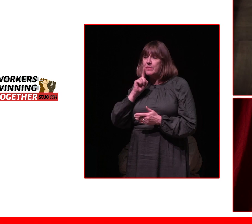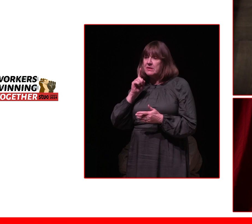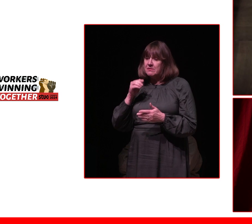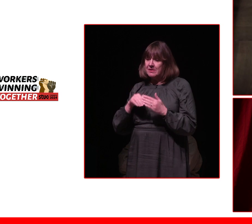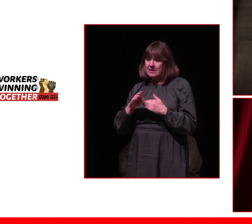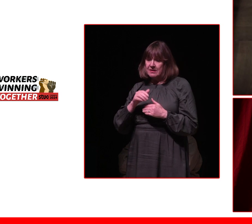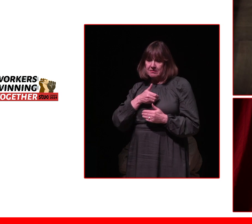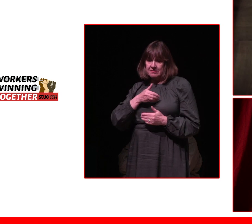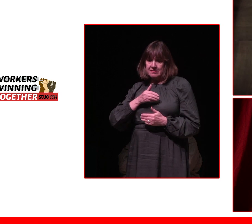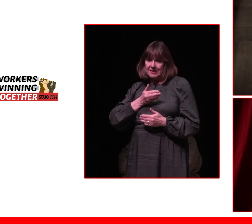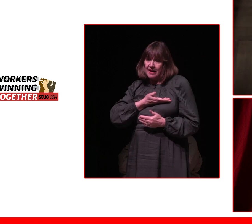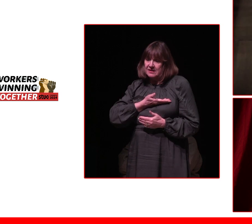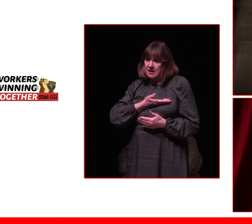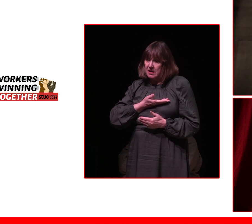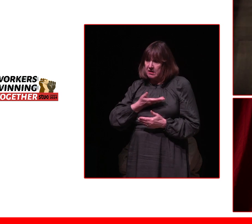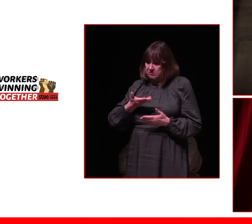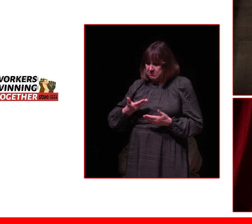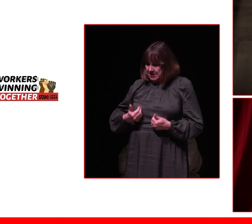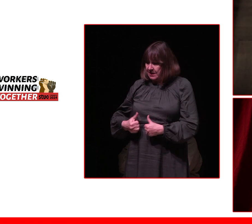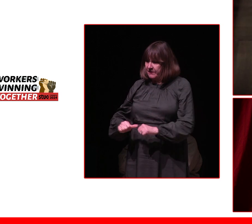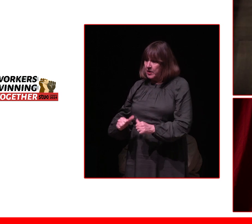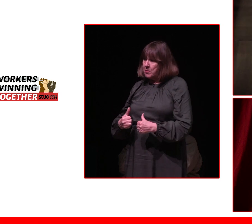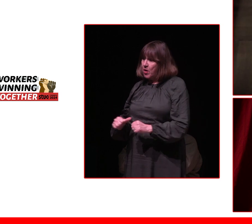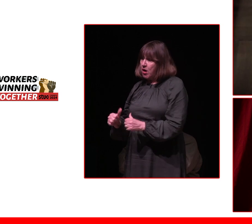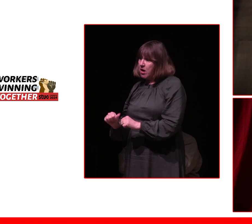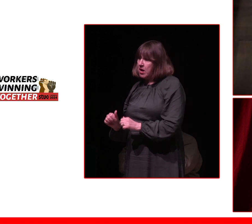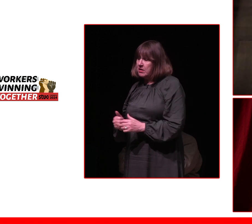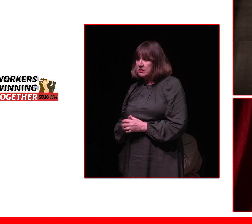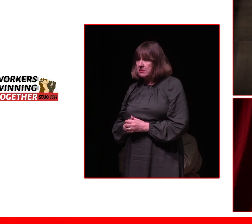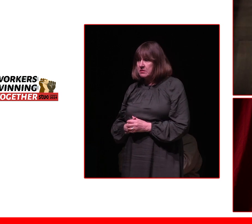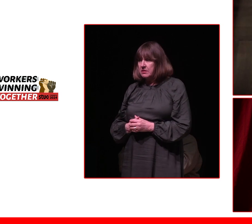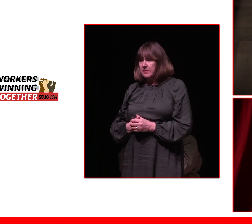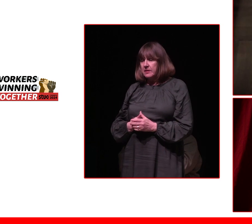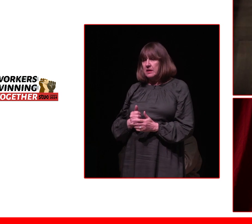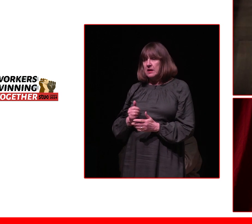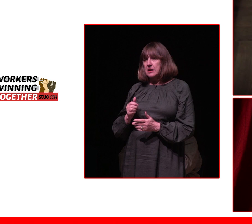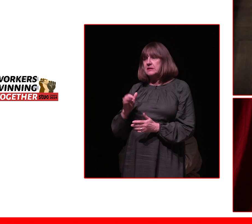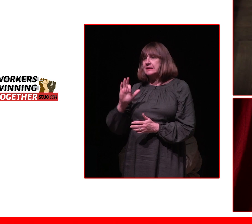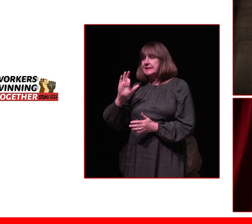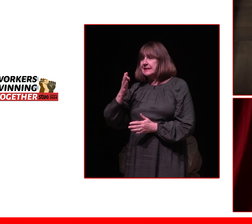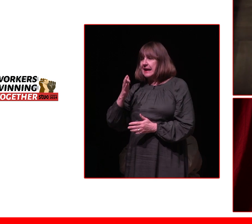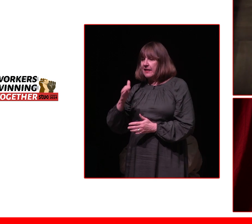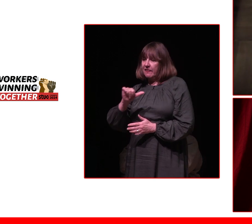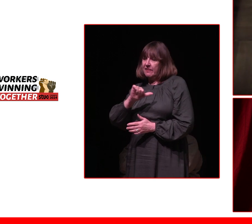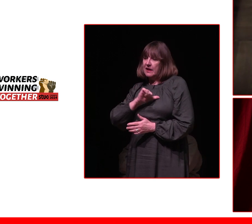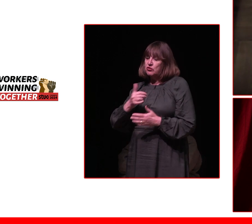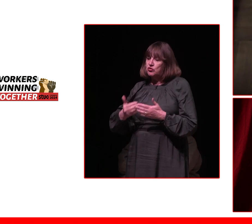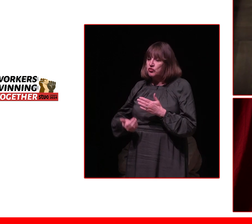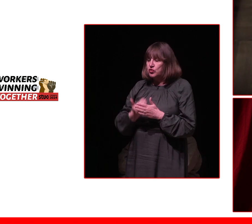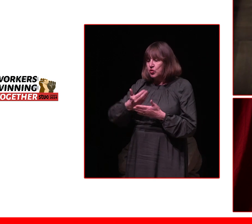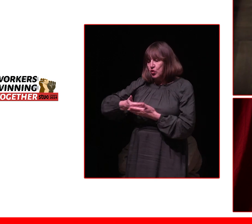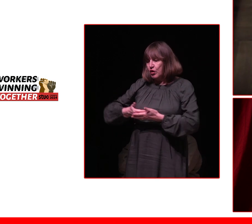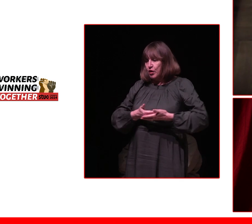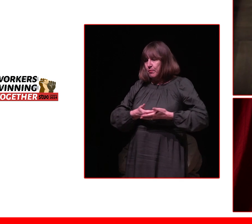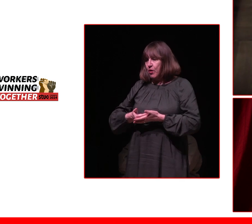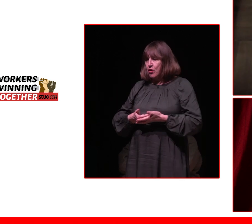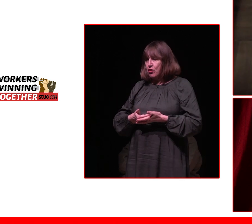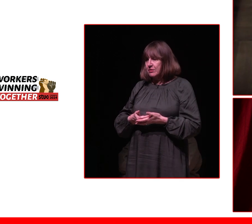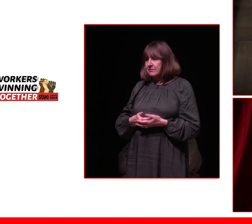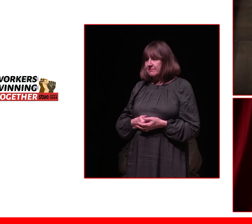given birth, and there's been 10,000 newborn kids. The whole world should know